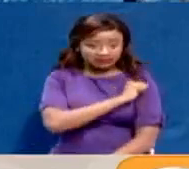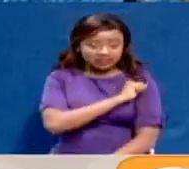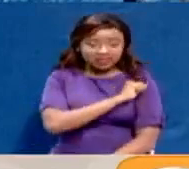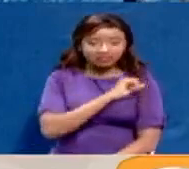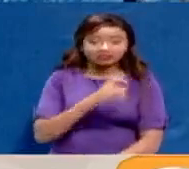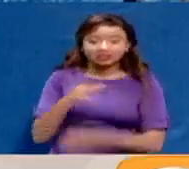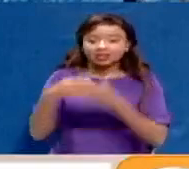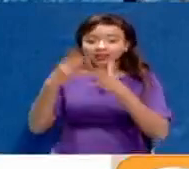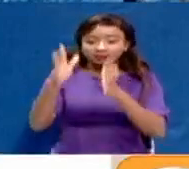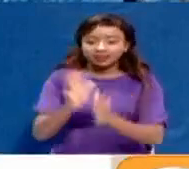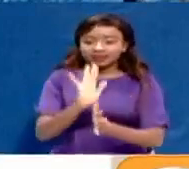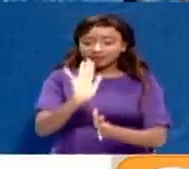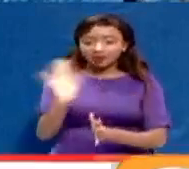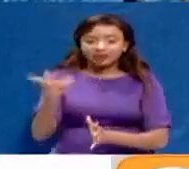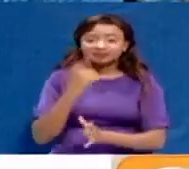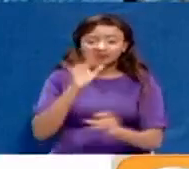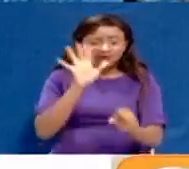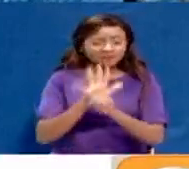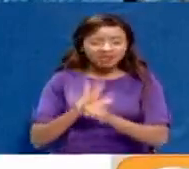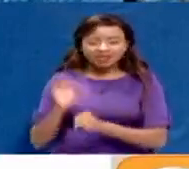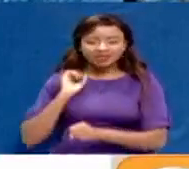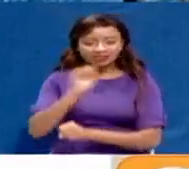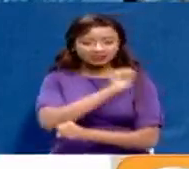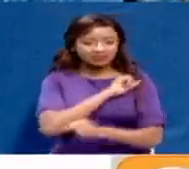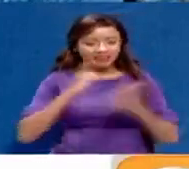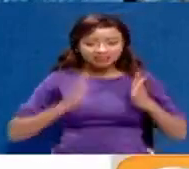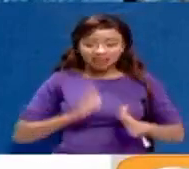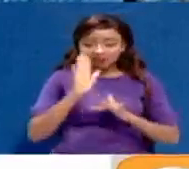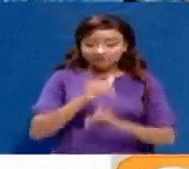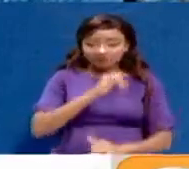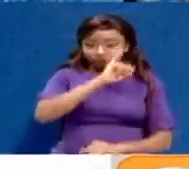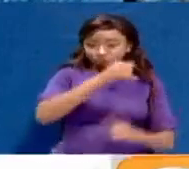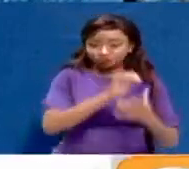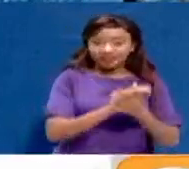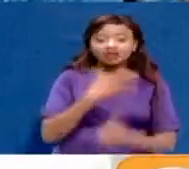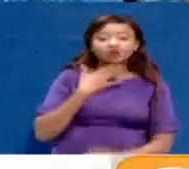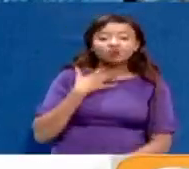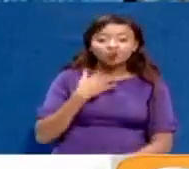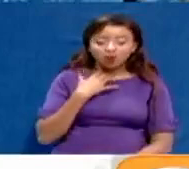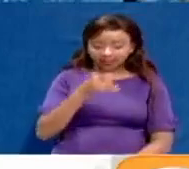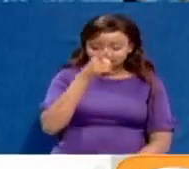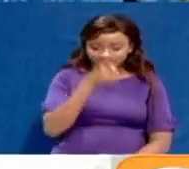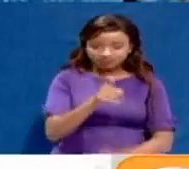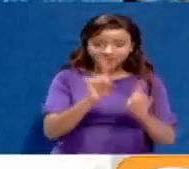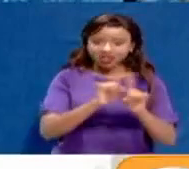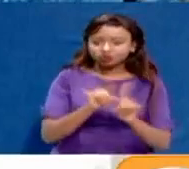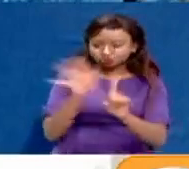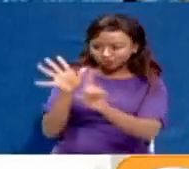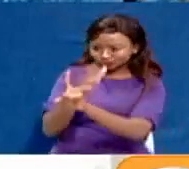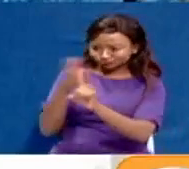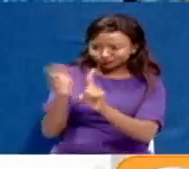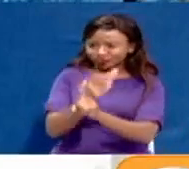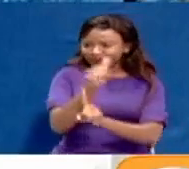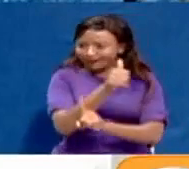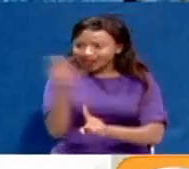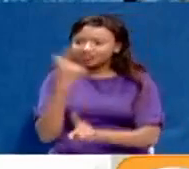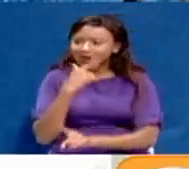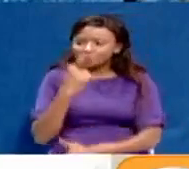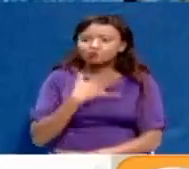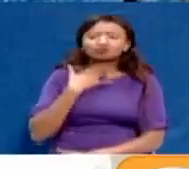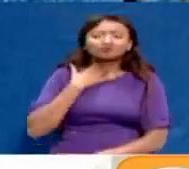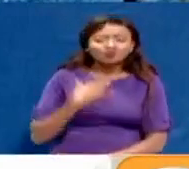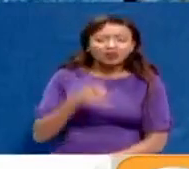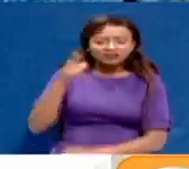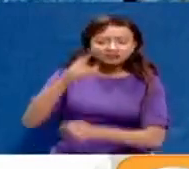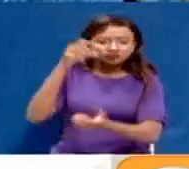Kang'ata amesema kuwa maseneta wengi wa mrengo wa Jubilee wamtaka seneta Kamar na kuwarai wengine waliomezea kiti